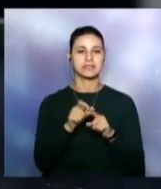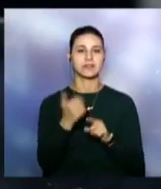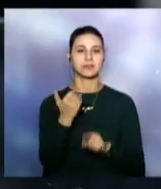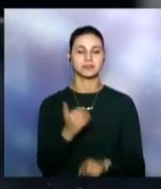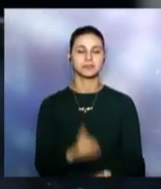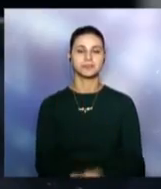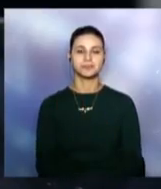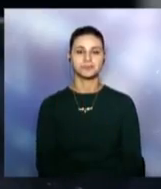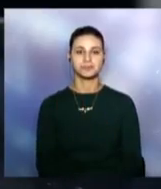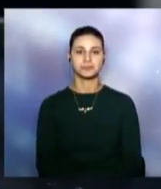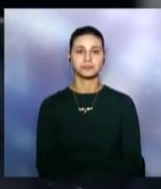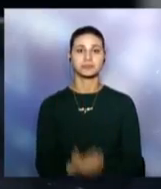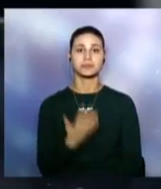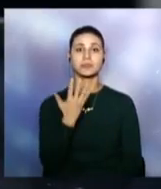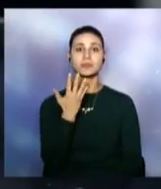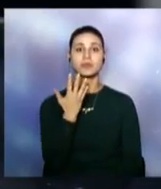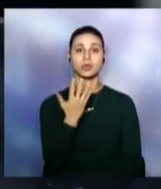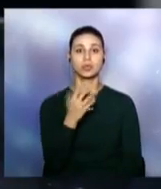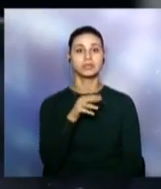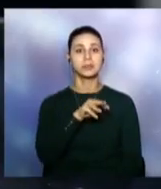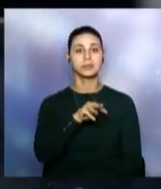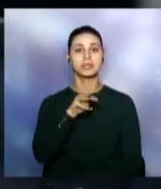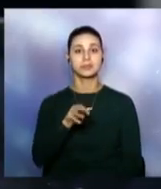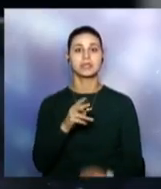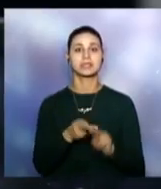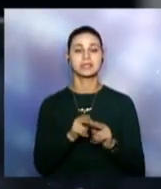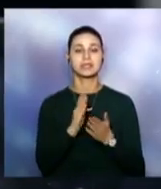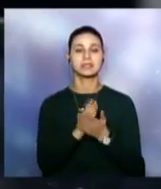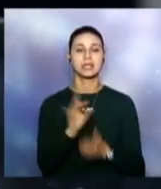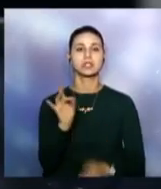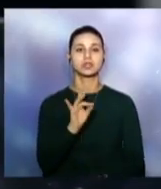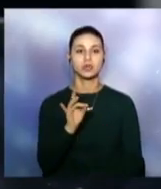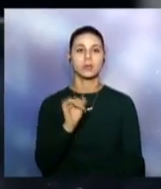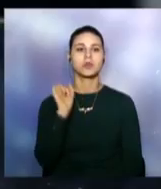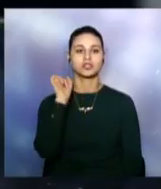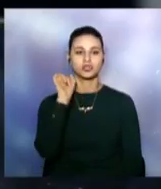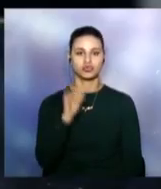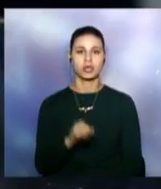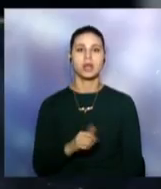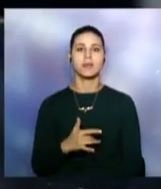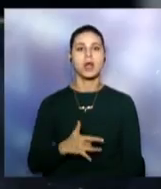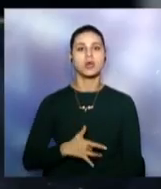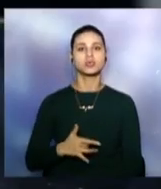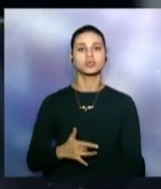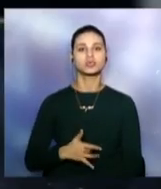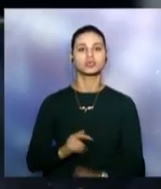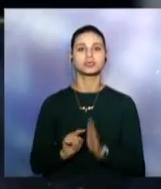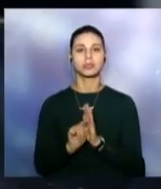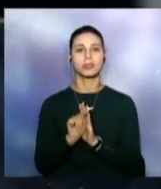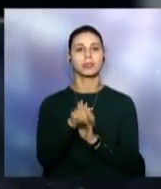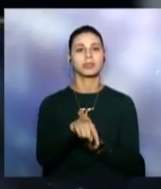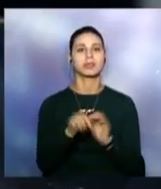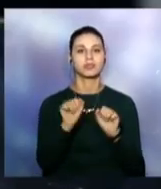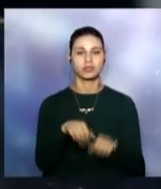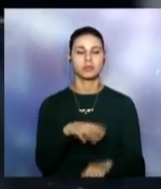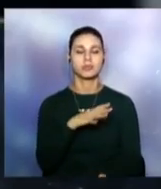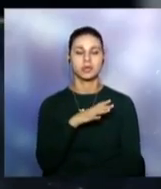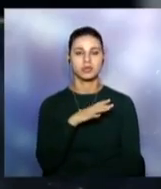სფინქტერი. 5 მმ არის ის ზომა, რომელიც შეიძლება გავიდეს კუჭიდან, შეიძლება გავიდეს